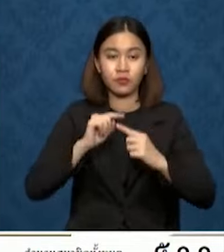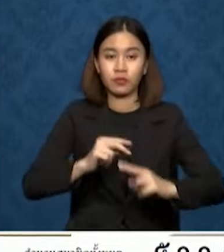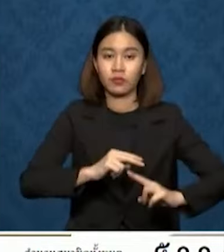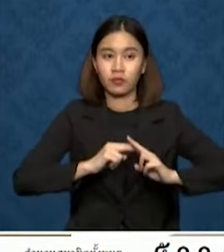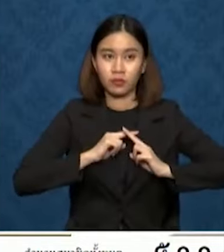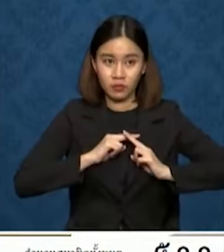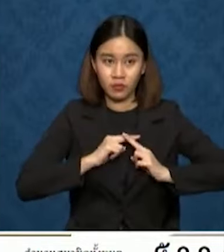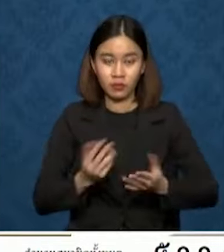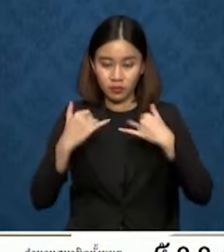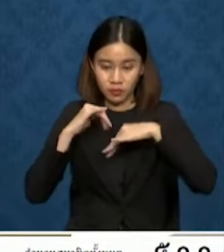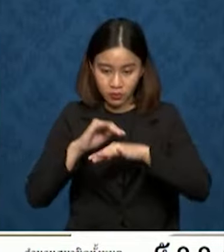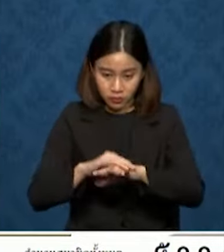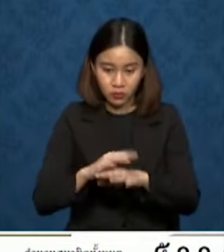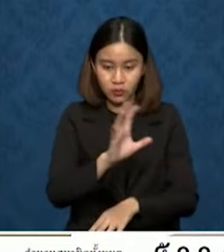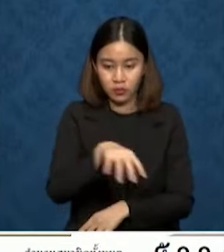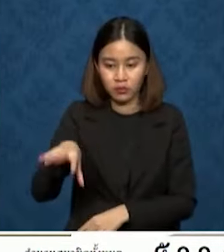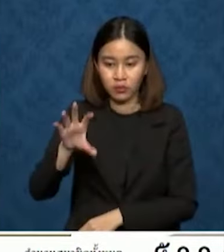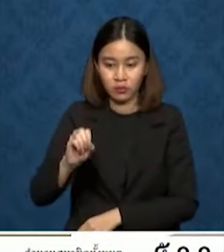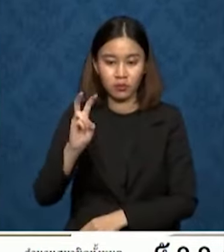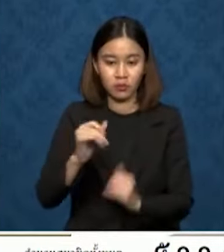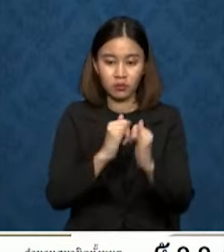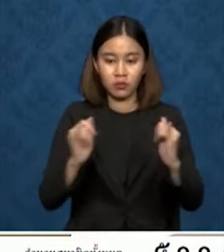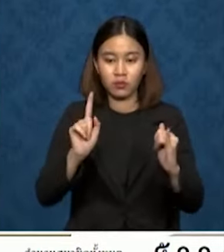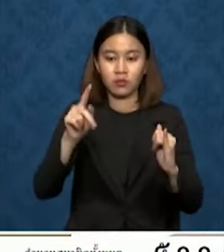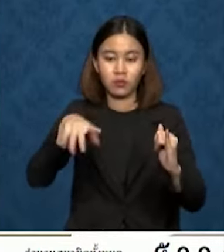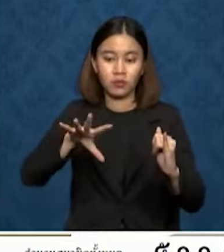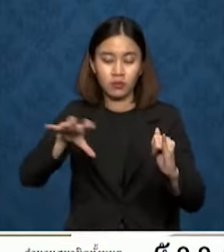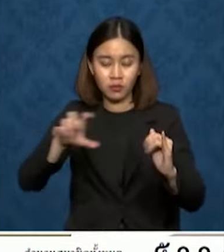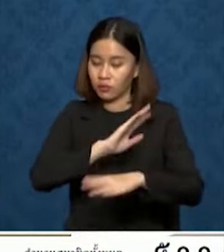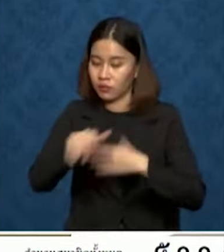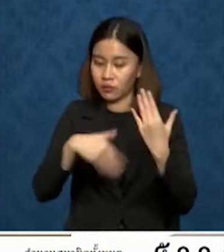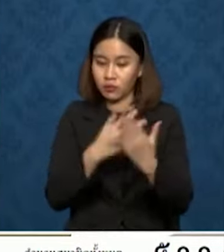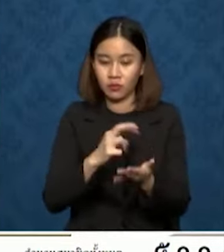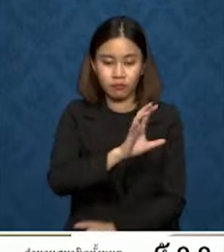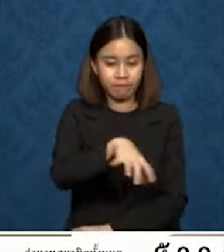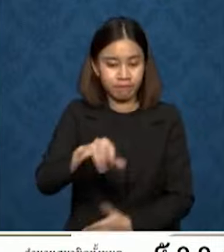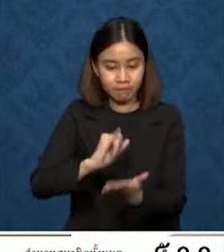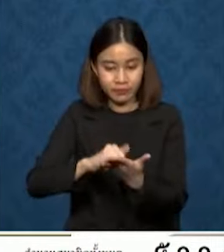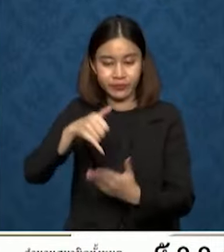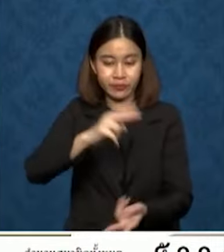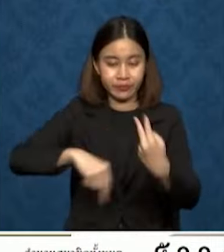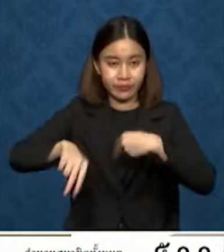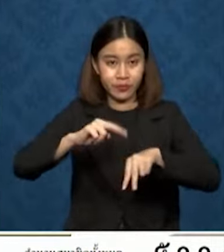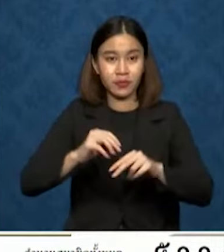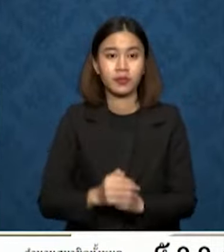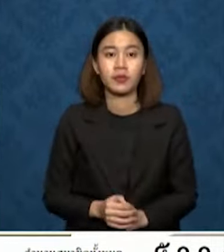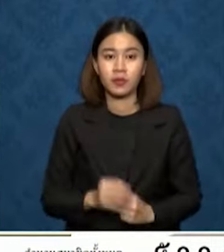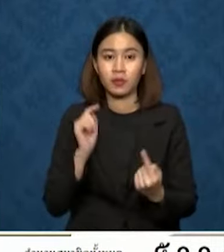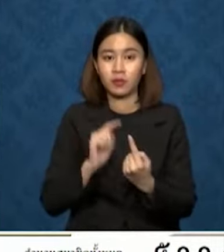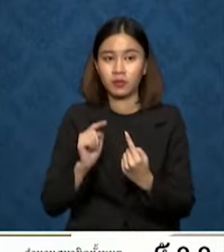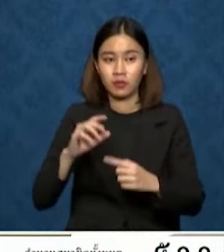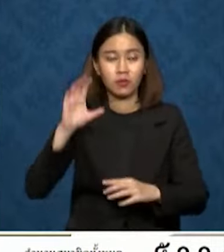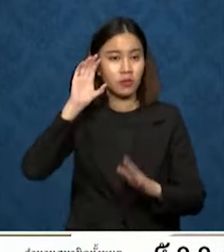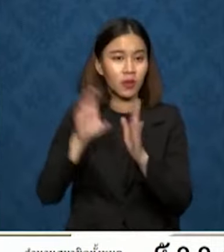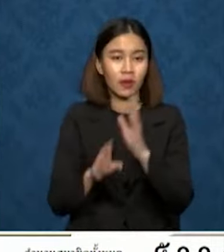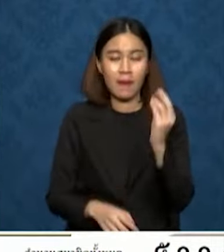ชนครั เขามามีสรวม 52 แห่ง 1,500 เตีง อัี้คือสถานบับัรและผลงานกบับัรครั ผมขอส